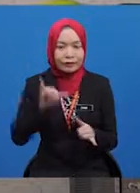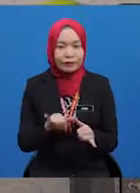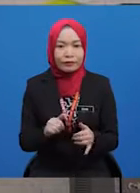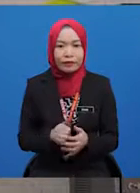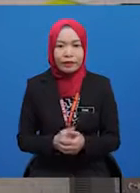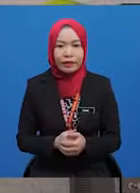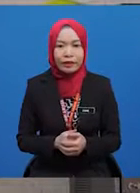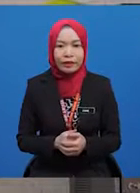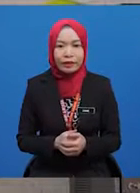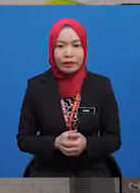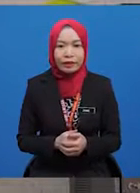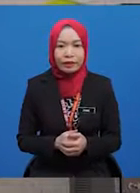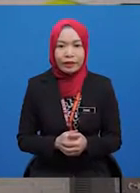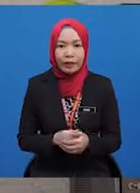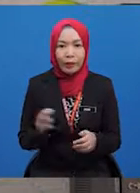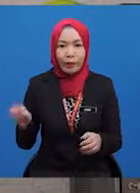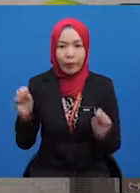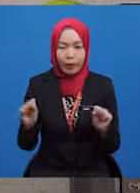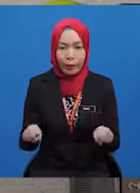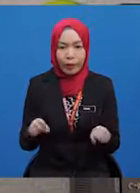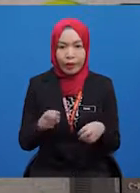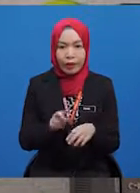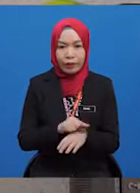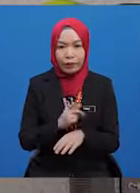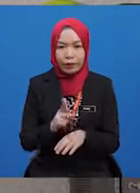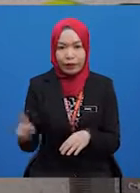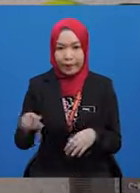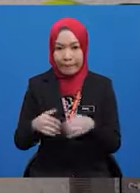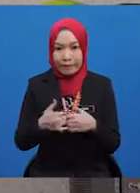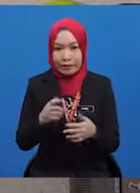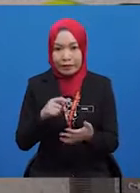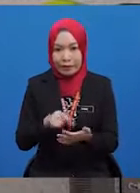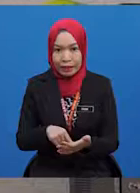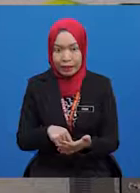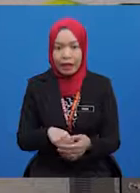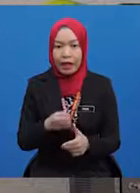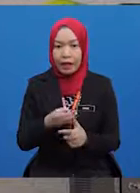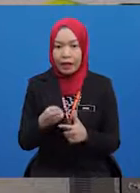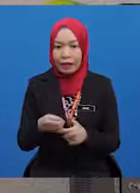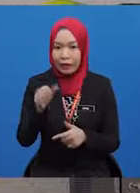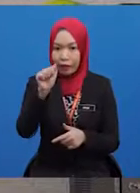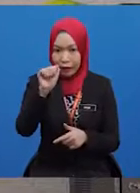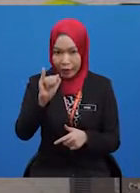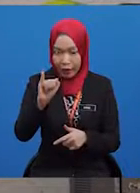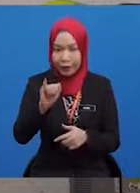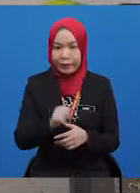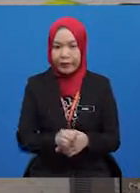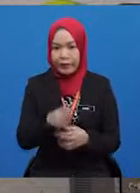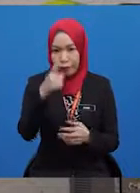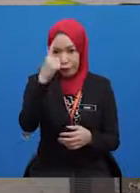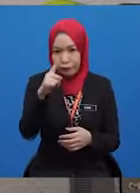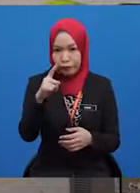Murid boleh menggunakan perisian mesin pengimbas atau menggunakan Adobe Photoshop